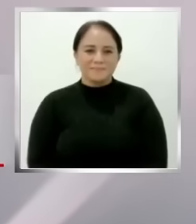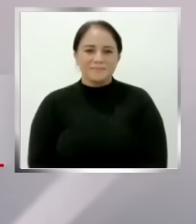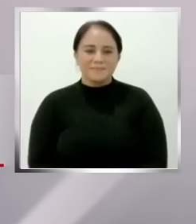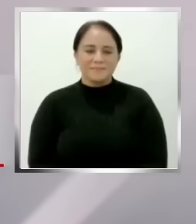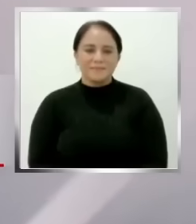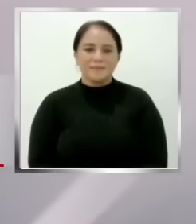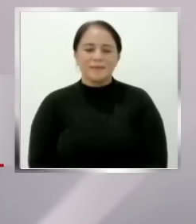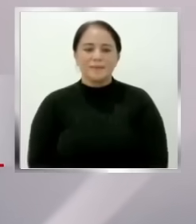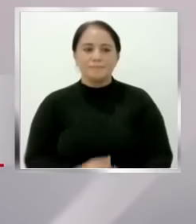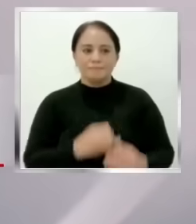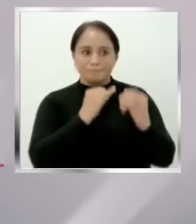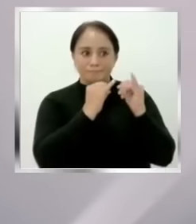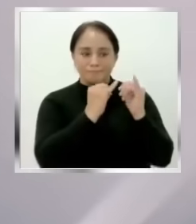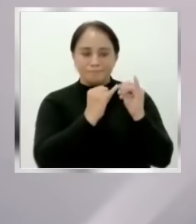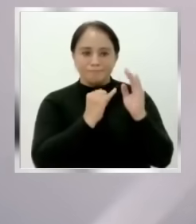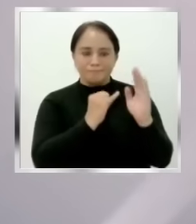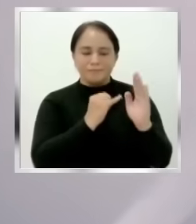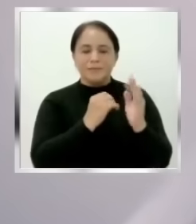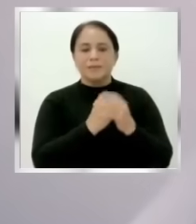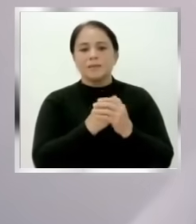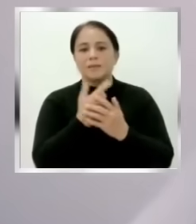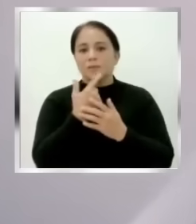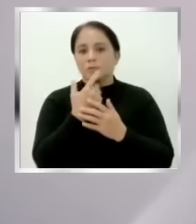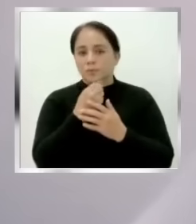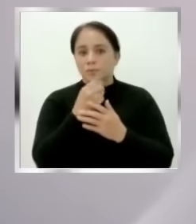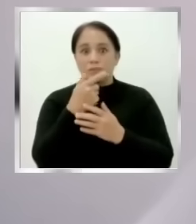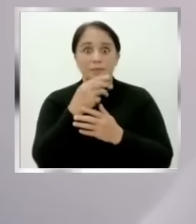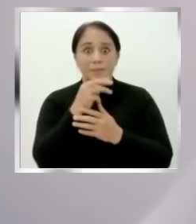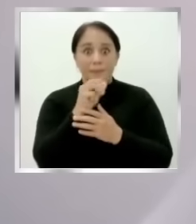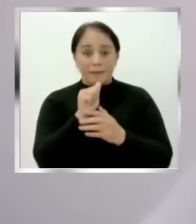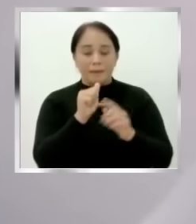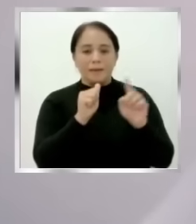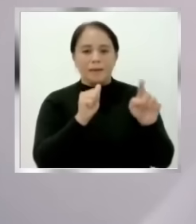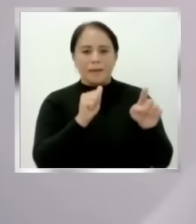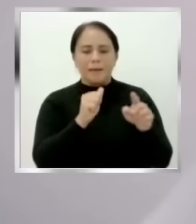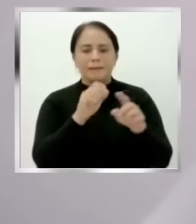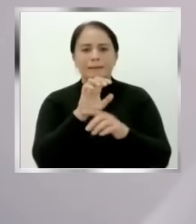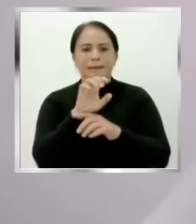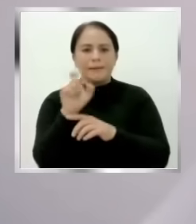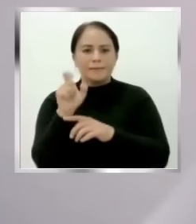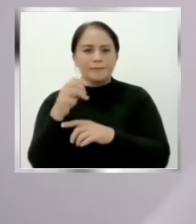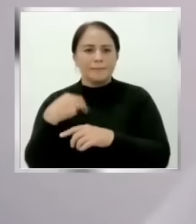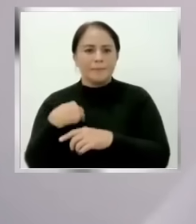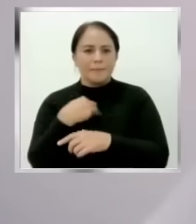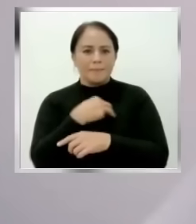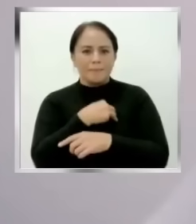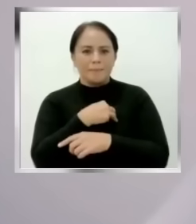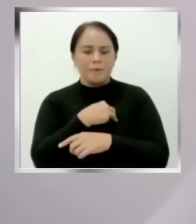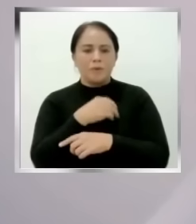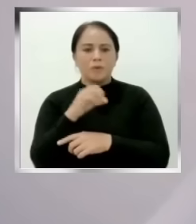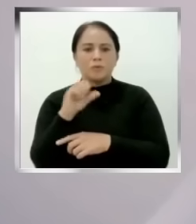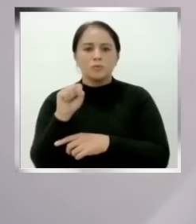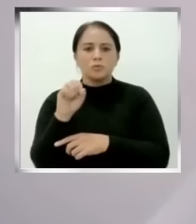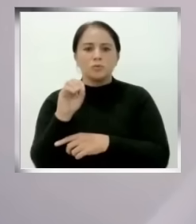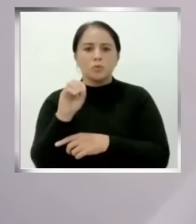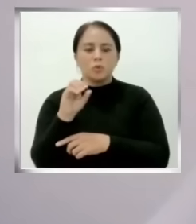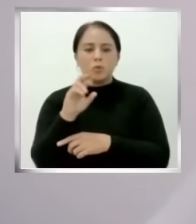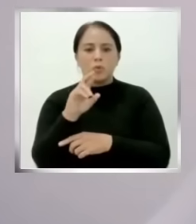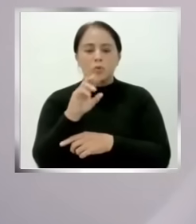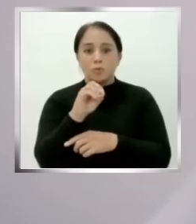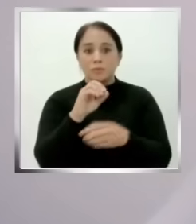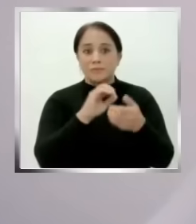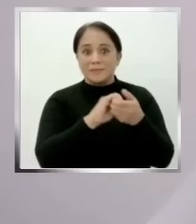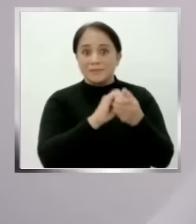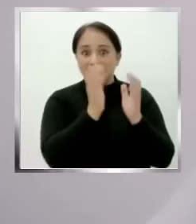Eksklusibong nakapanayam ng GMA Integrated News ang ilang dati umanong miyembro ng Socorro Bayanihan Services,